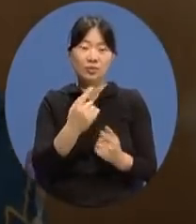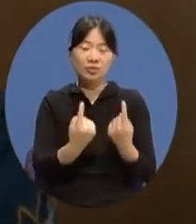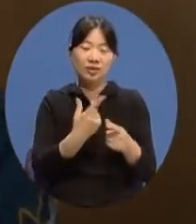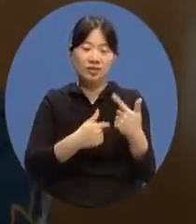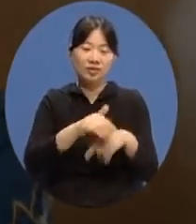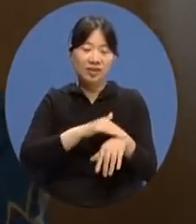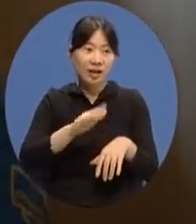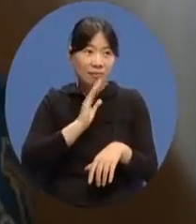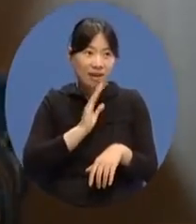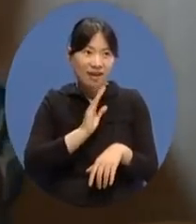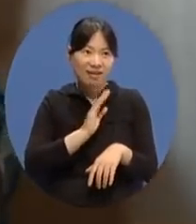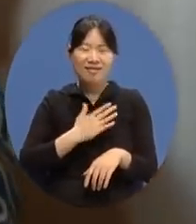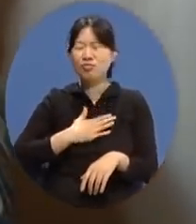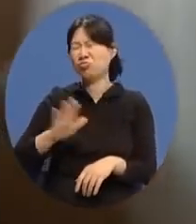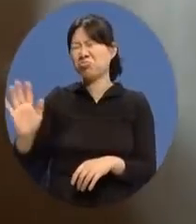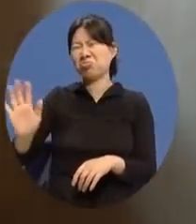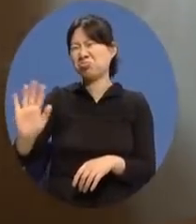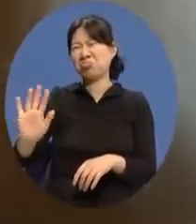아니요.